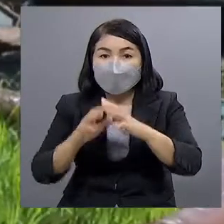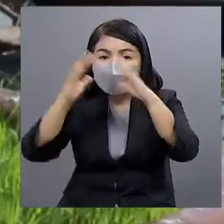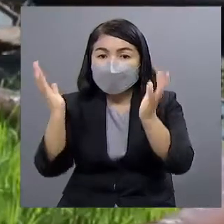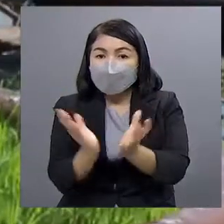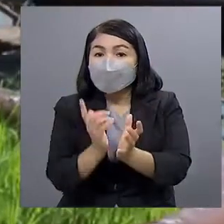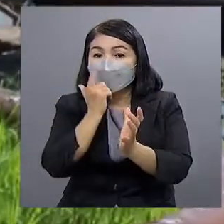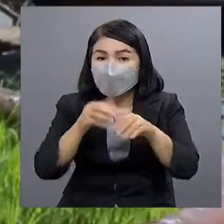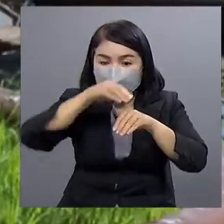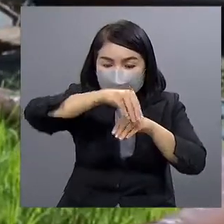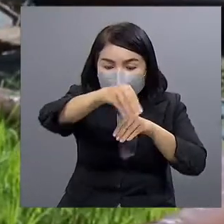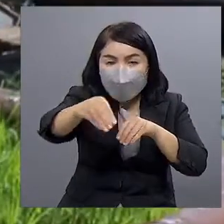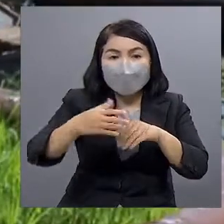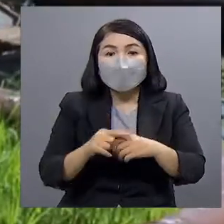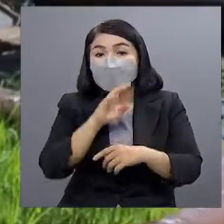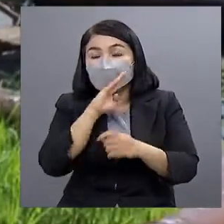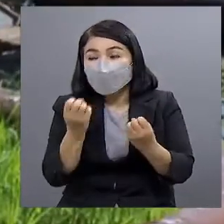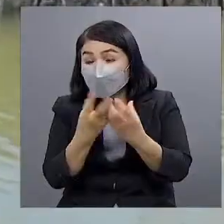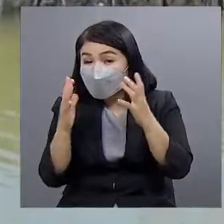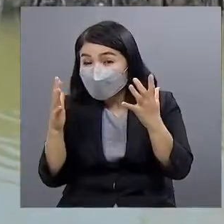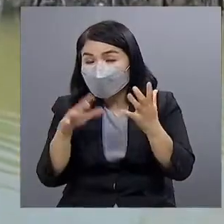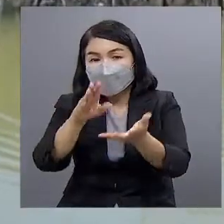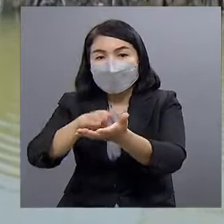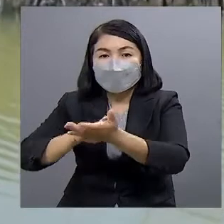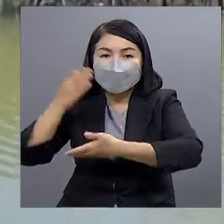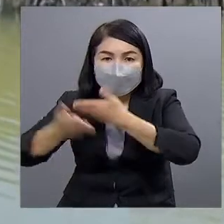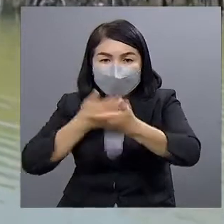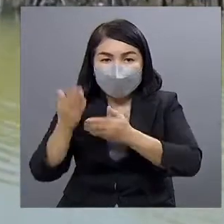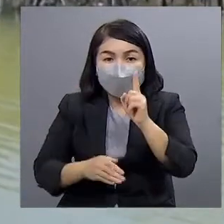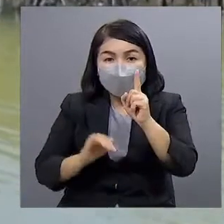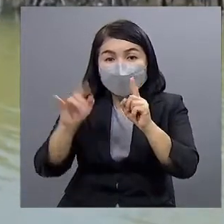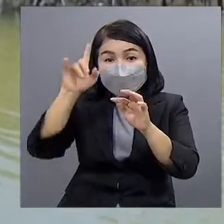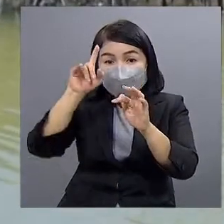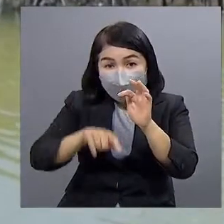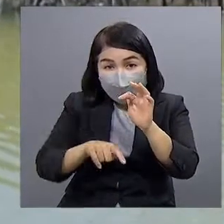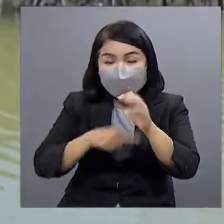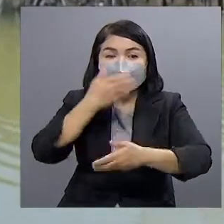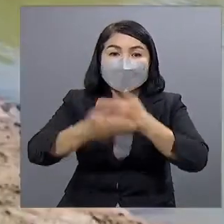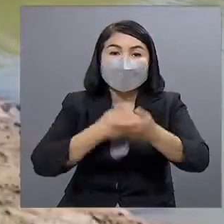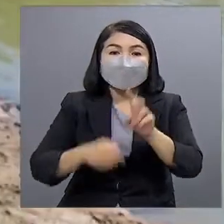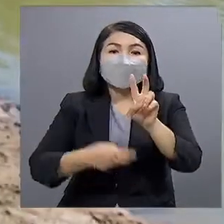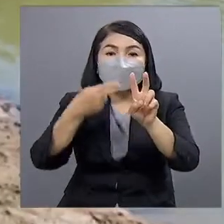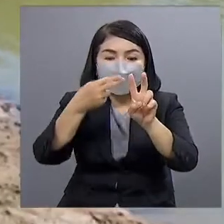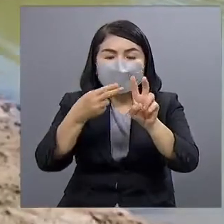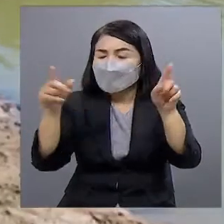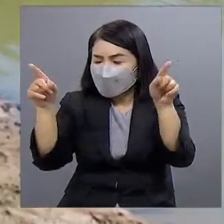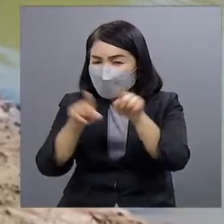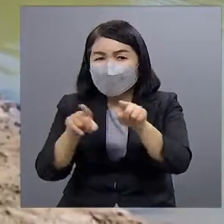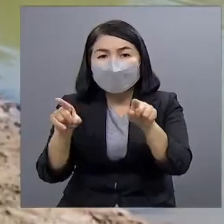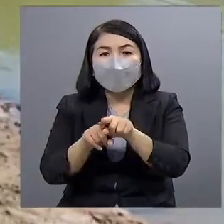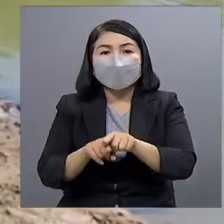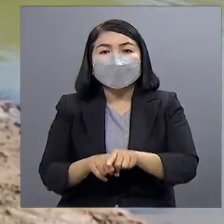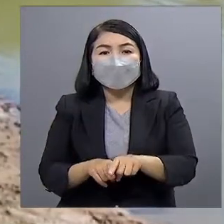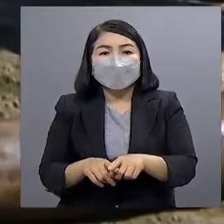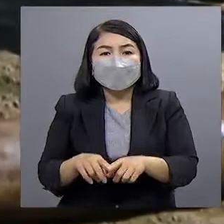ลบางพระหลวงอำเภอเมืองนครสวรรค์กันบ้างนะคะสถานการณ์แทบจะไม่ต่างกันคุณผู้ชมต้องระดมเครื่องสูบน้ำนับ10ตัวม